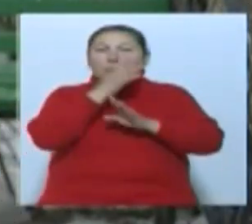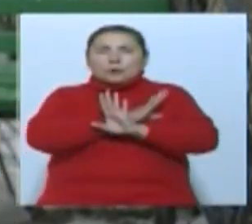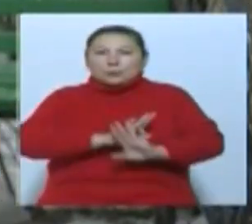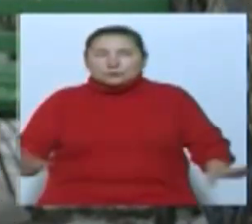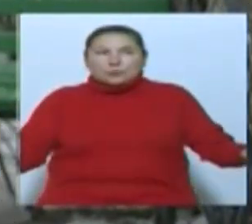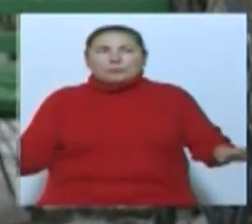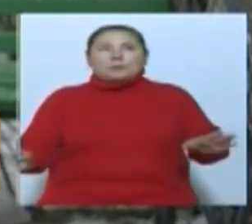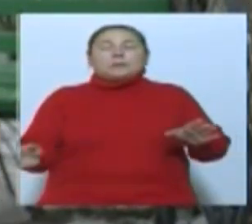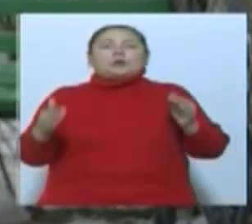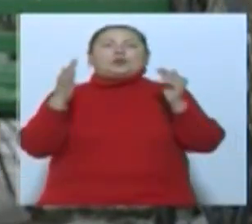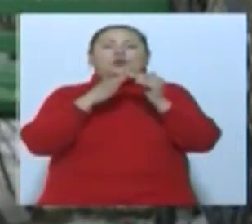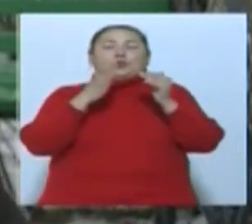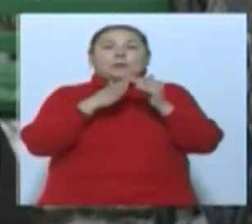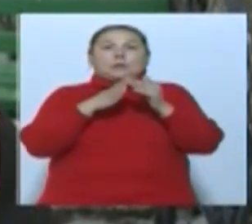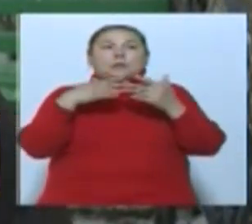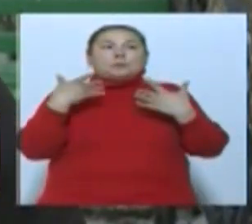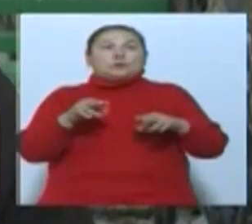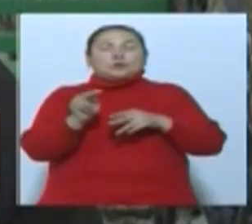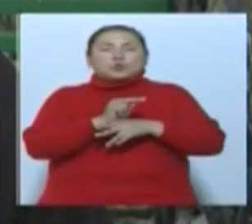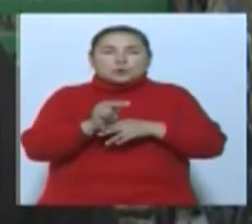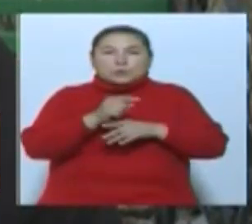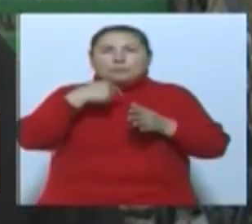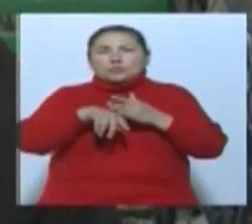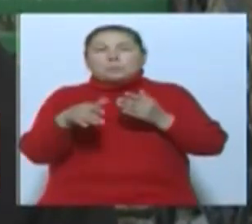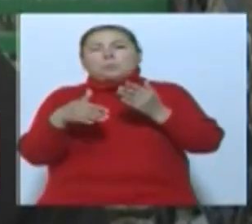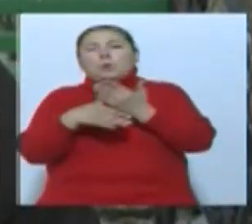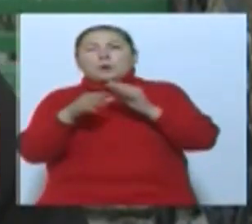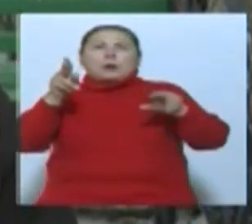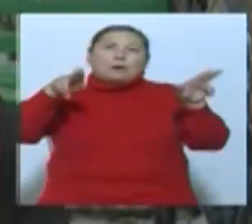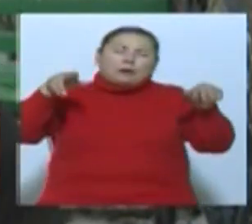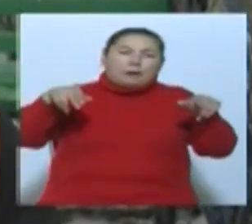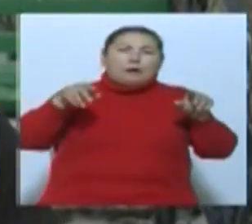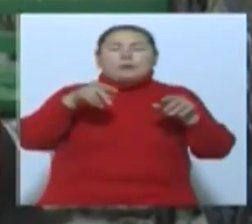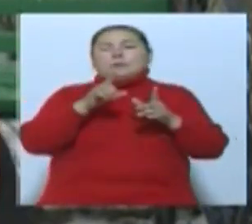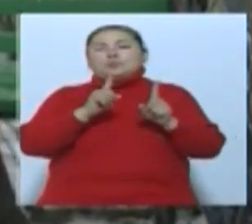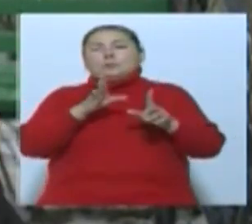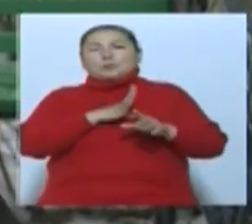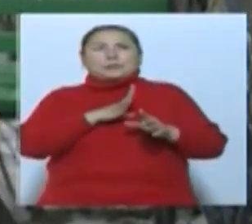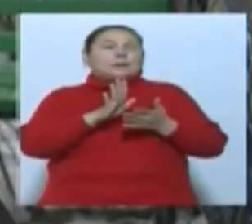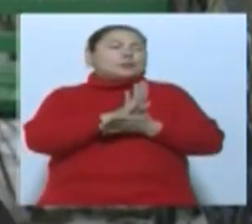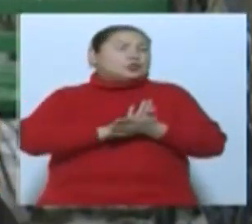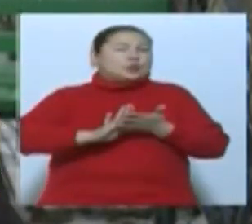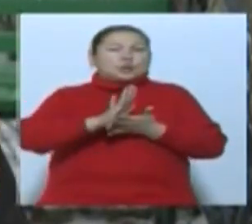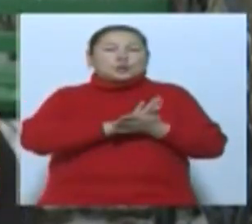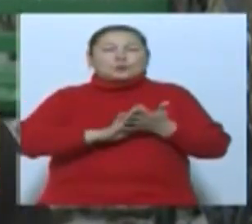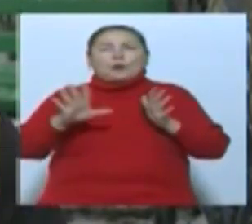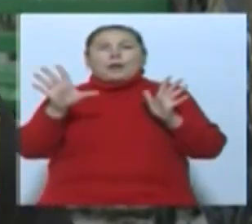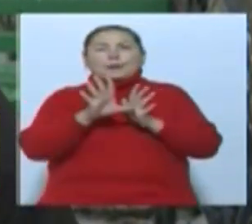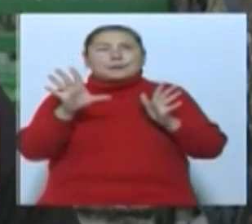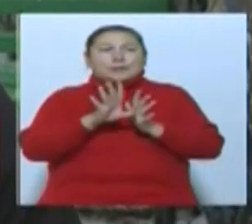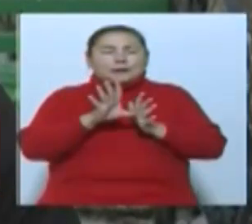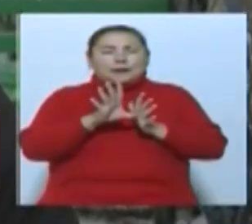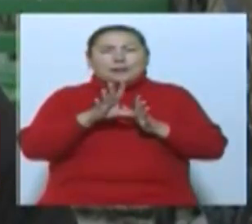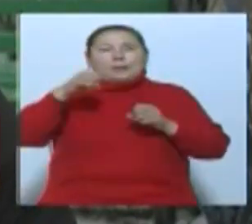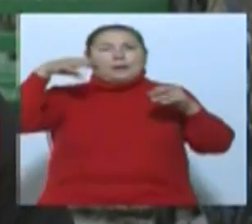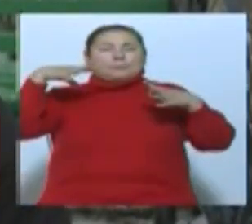Әрлеу мына үйлерді жөндеу, даже ең кішісі мына электроэнергияға